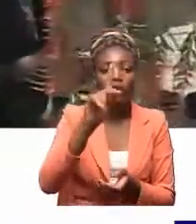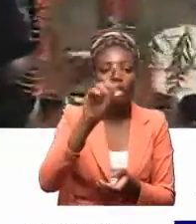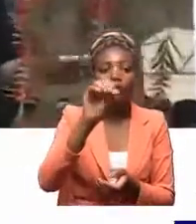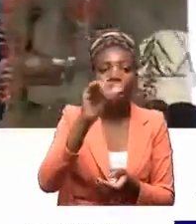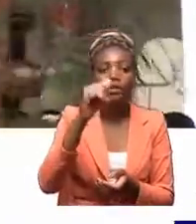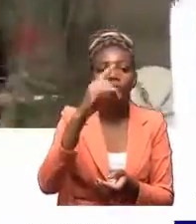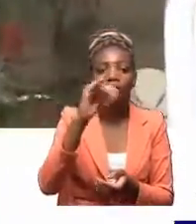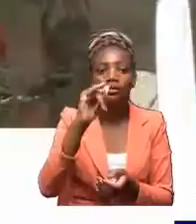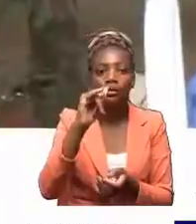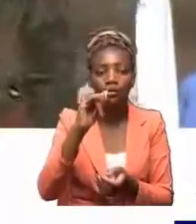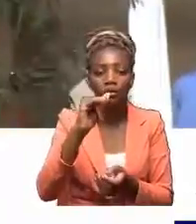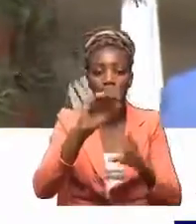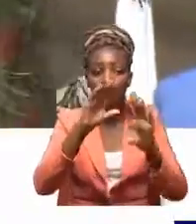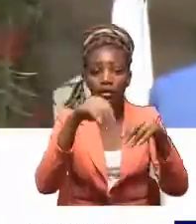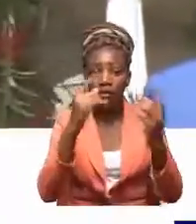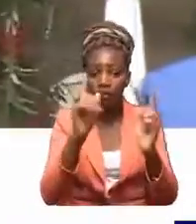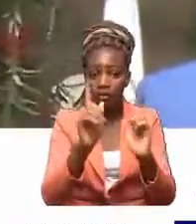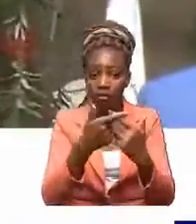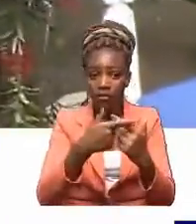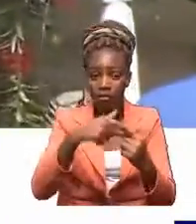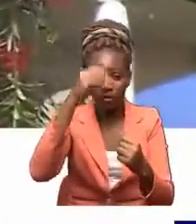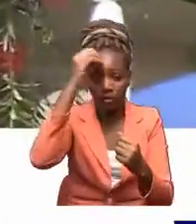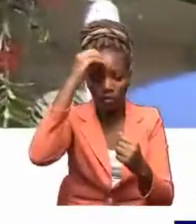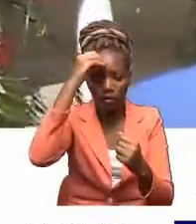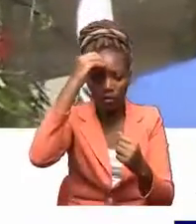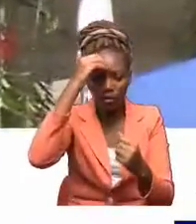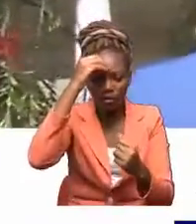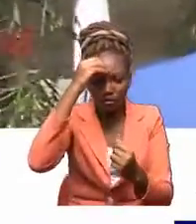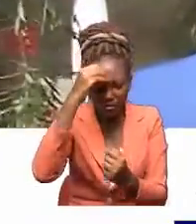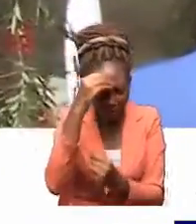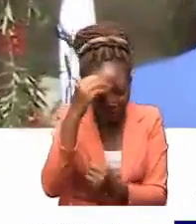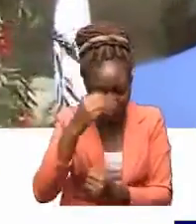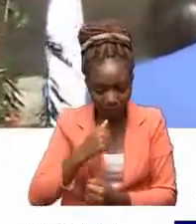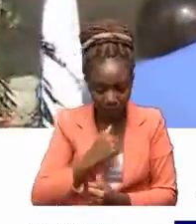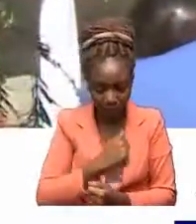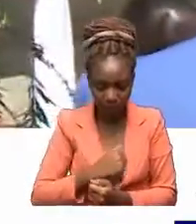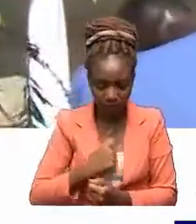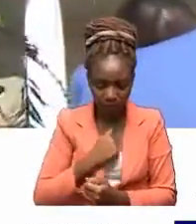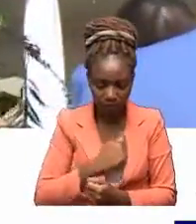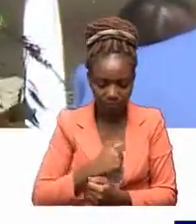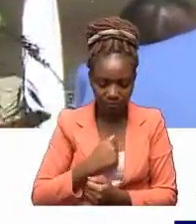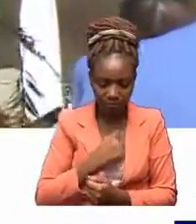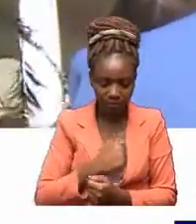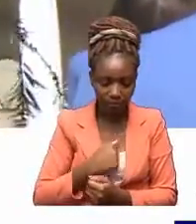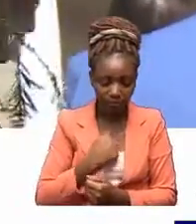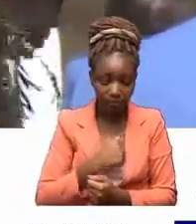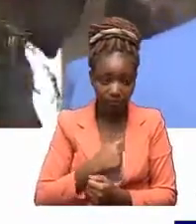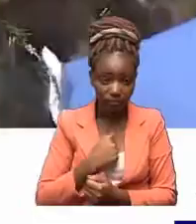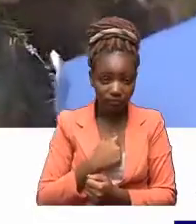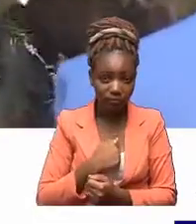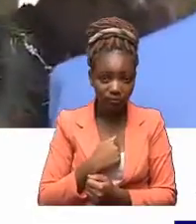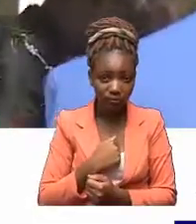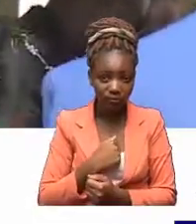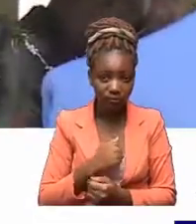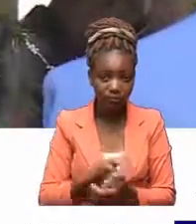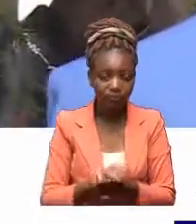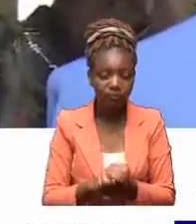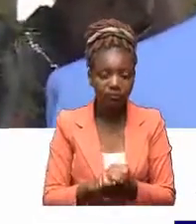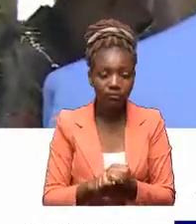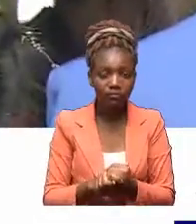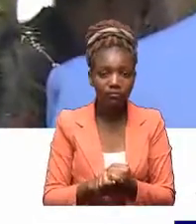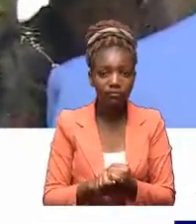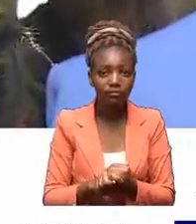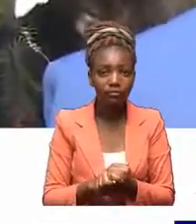to opinion yake, and ako na haki, ako na sababu zake. mimi siwezi kusema kwamba uongozi wa Rais Moi